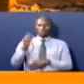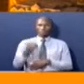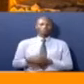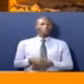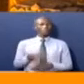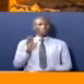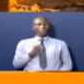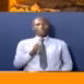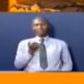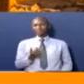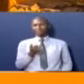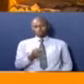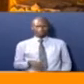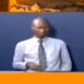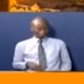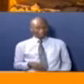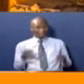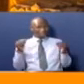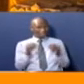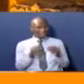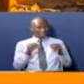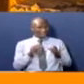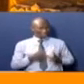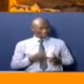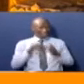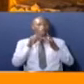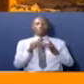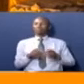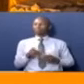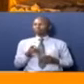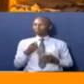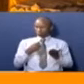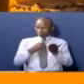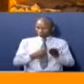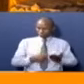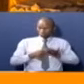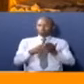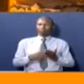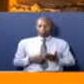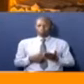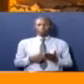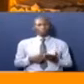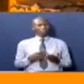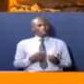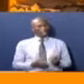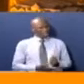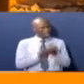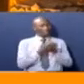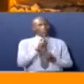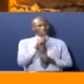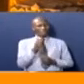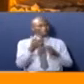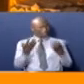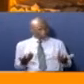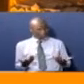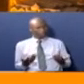Kani maviki ya kuithi wa maitwa esia umbano. Wala maviki ya kuithi wa mainena nisea unumato na kuithi wa mayuki lanyandini wa usakwani. Ulova thiwe kuithi